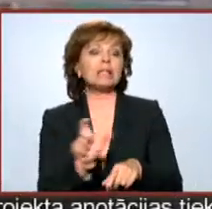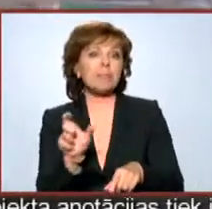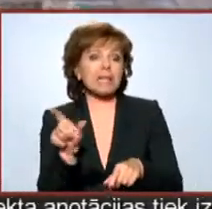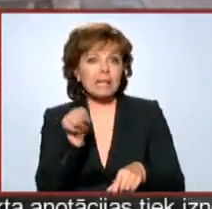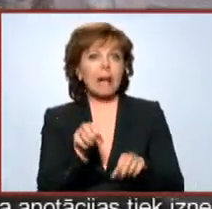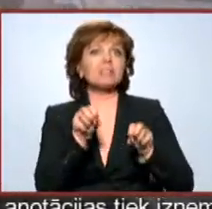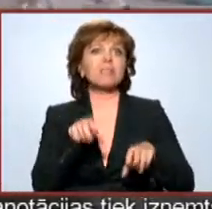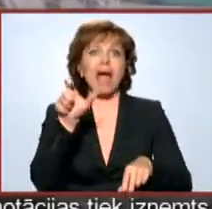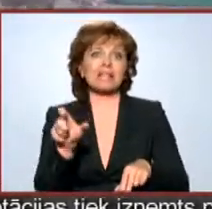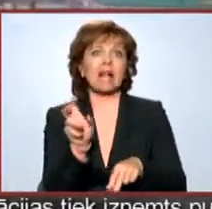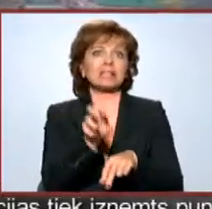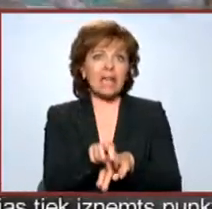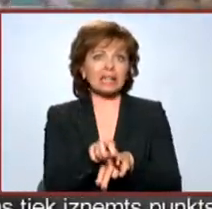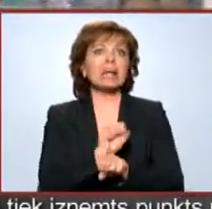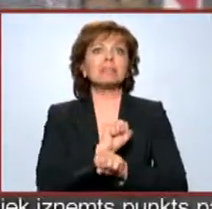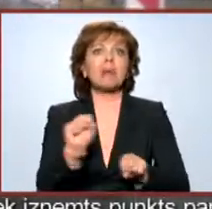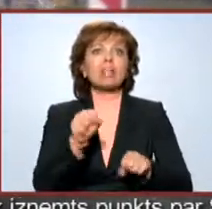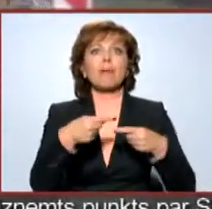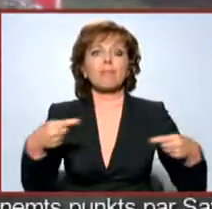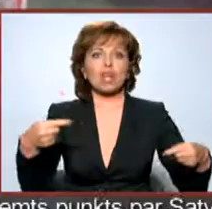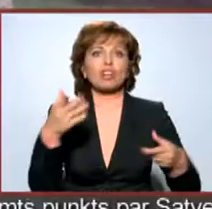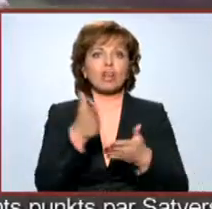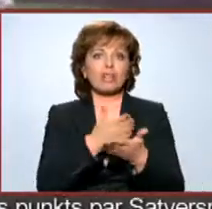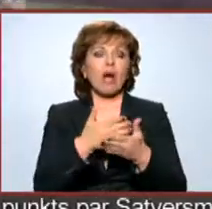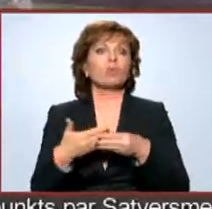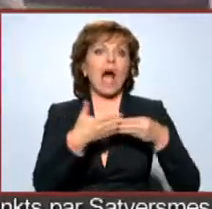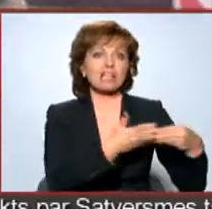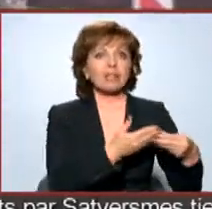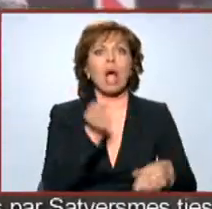aizveda. Ap pusdienlaiku satiksmi tika atjaunota un darbs būvlaukumā turpinājās kā ierasts.